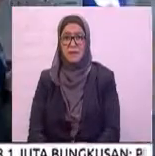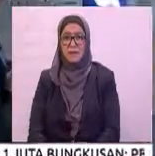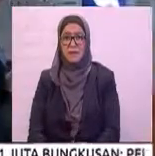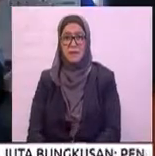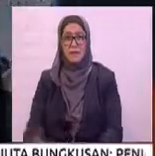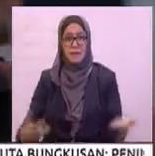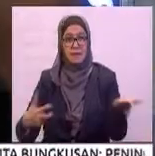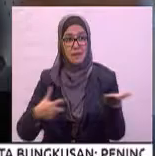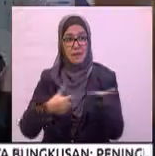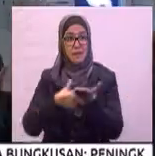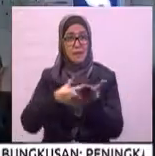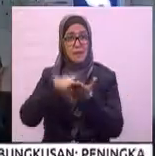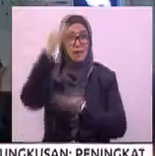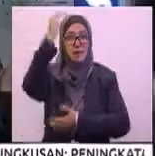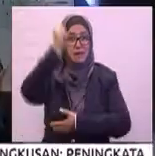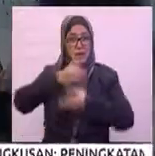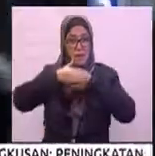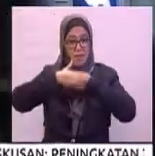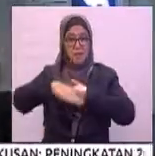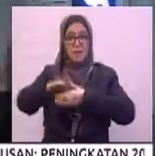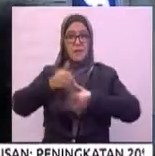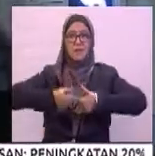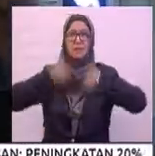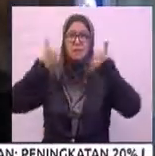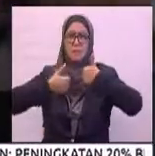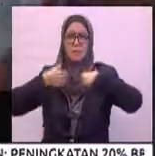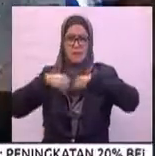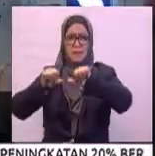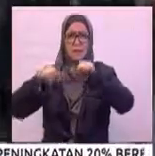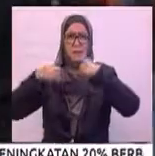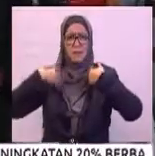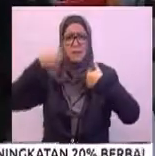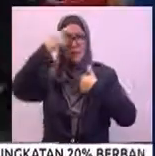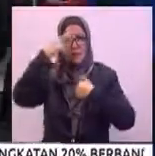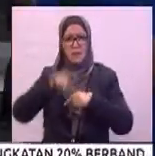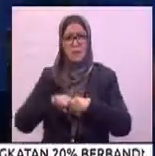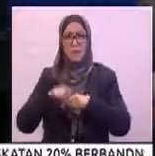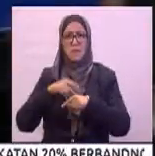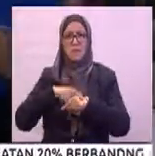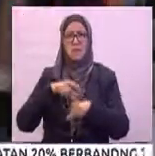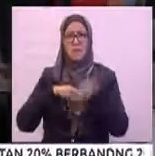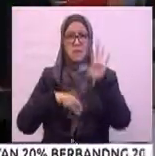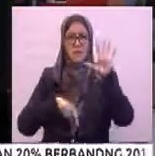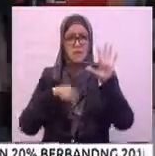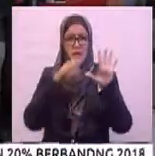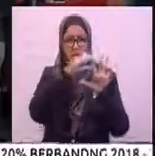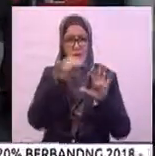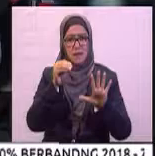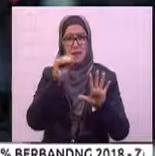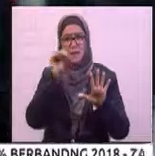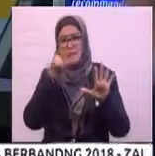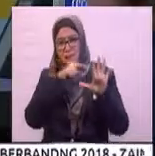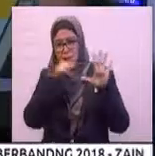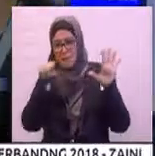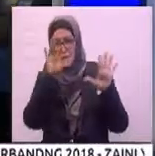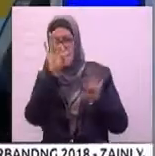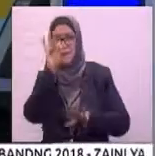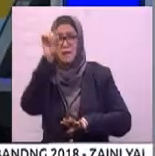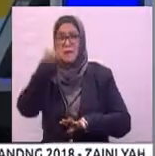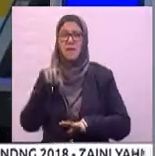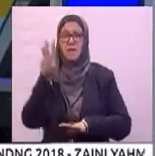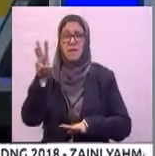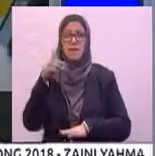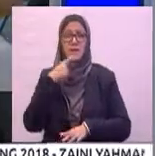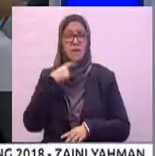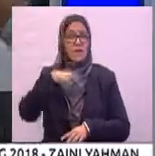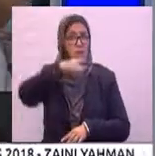Tiket bas lepas musim perayaan pula masih ada, iaitu untuk perjalanan antara 5 hingga 9 Jun. Orang ramai yang belum membeli tiket disaran menggunakan